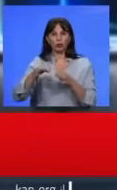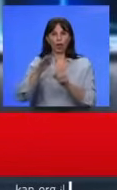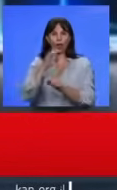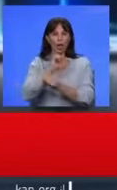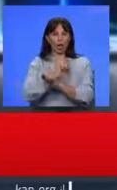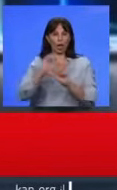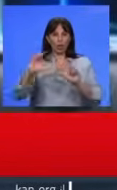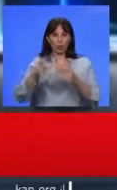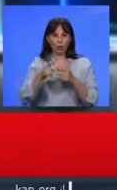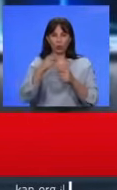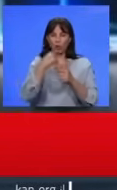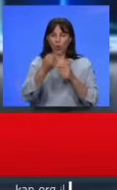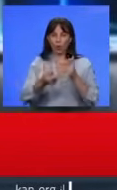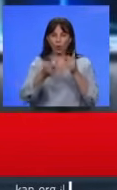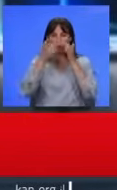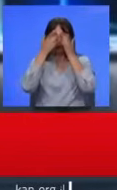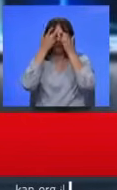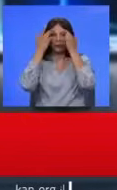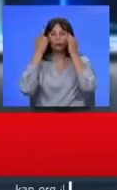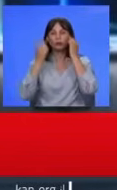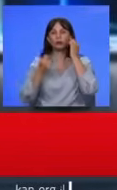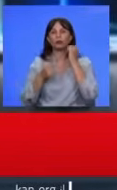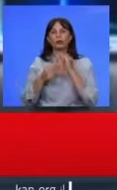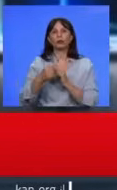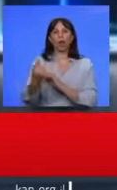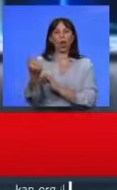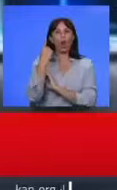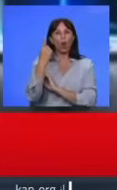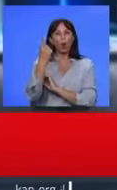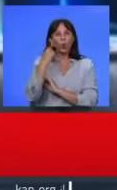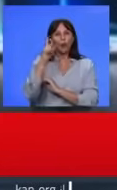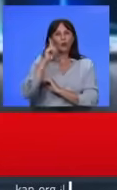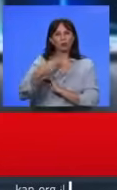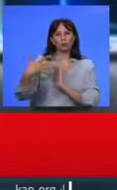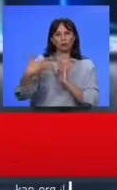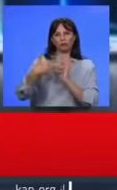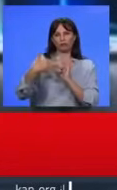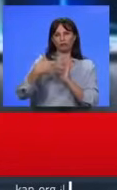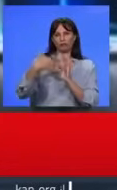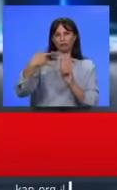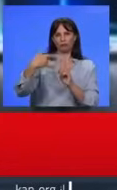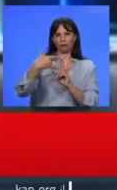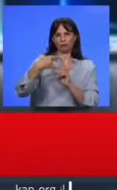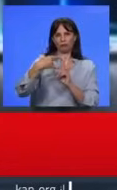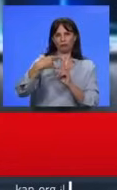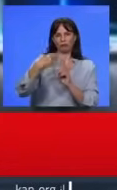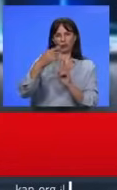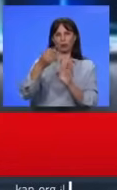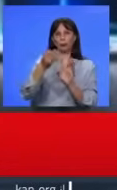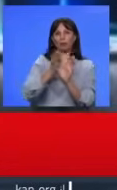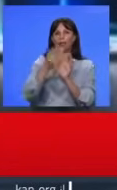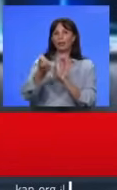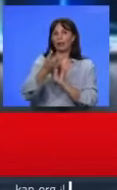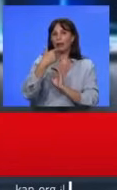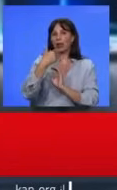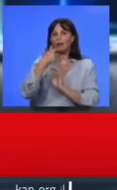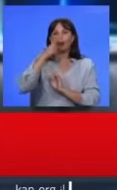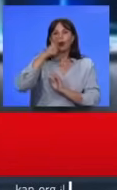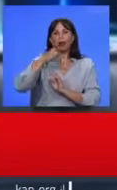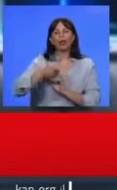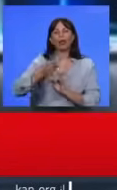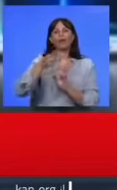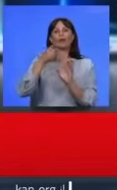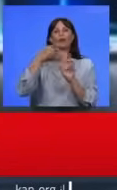שטוען לכך שהלקוח שלו צריך להיבדק בזום, סליחה, להיבדק פסיכיאטרי, הוא חייב להיבדק על ידי